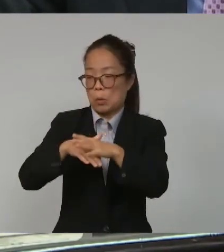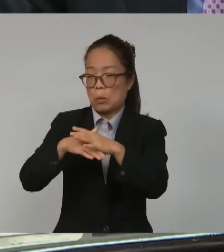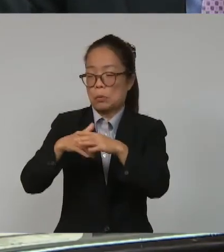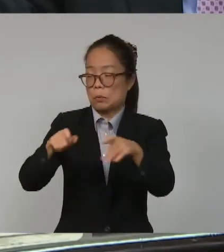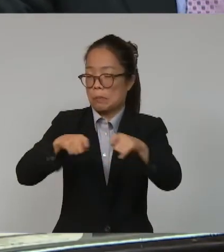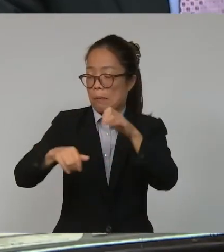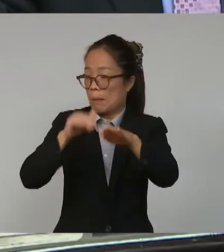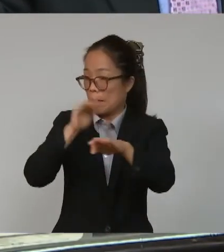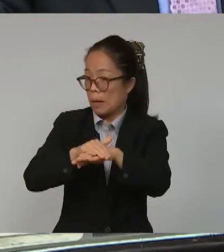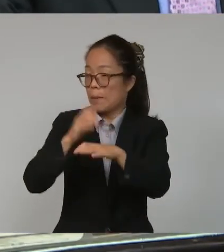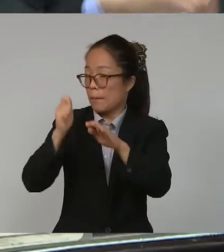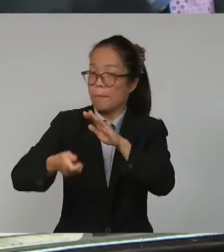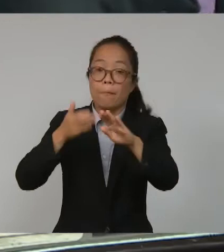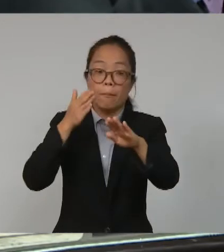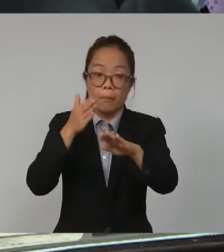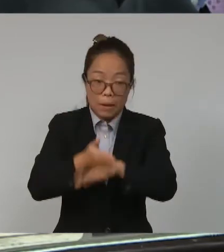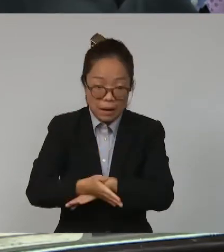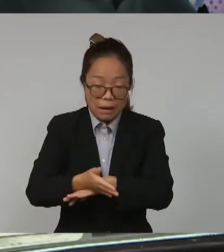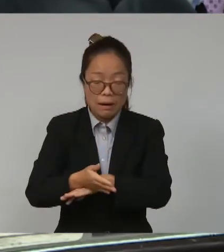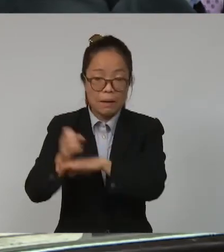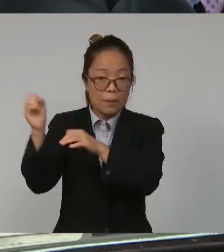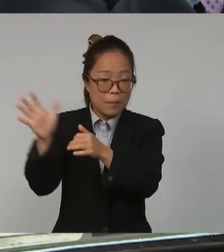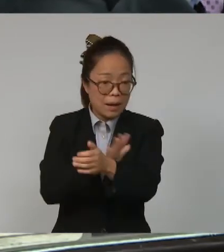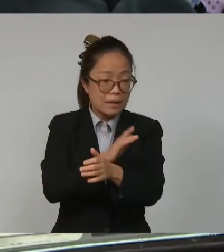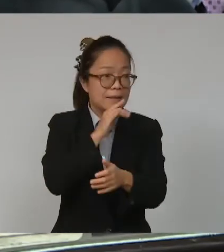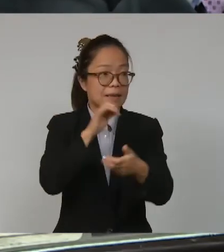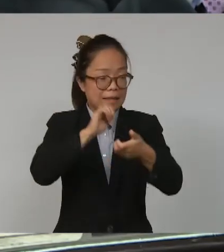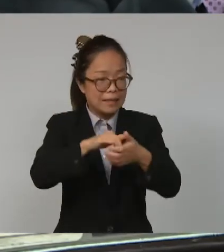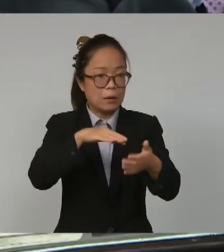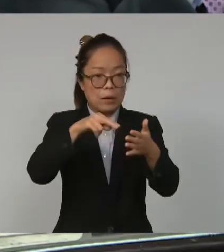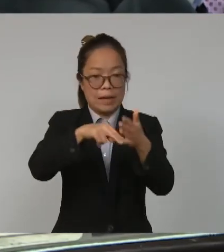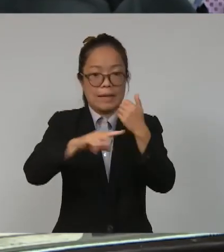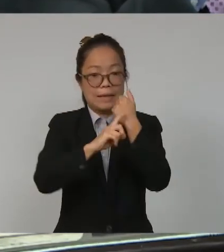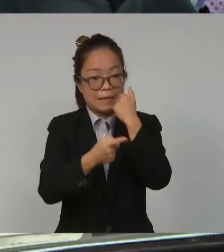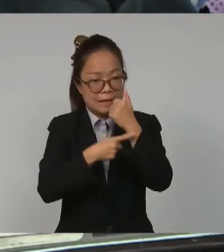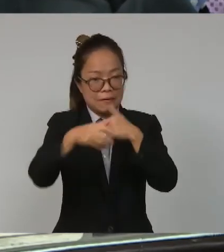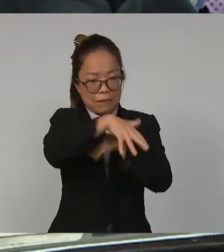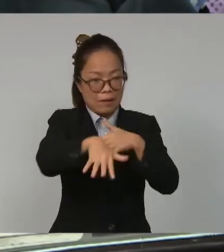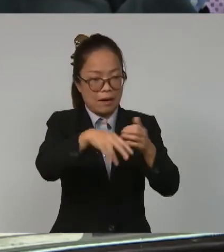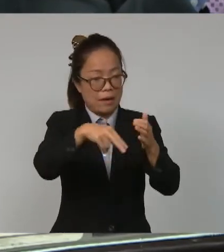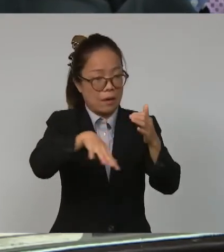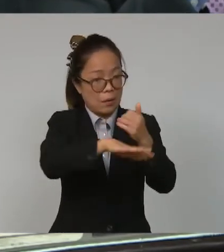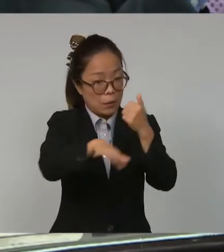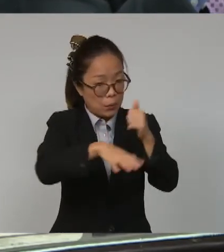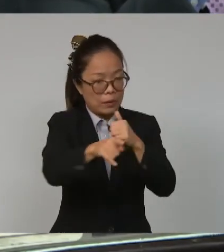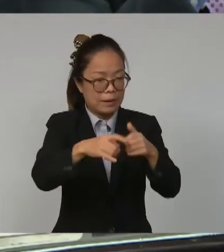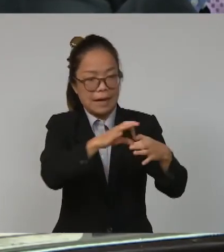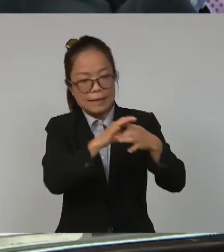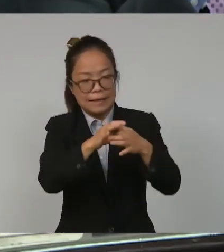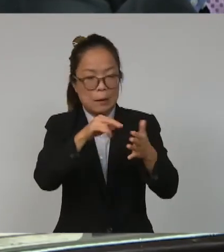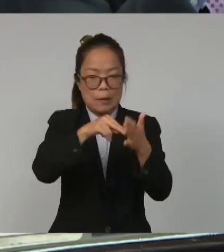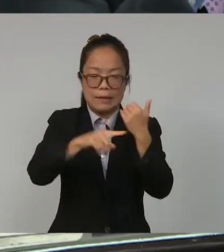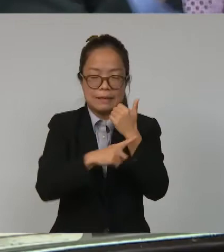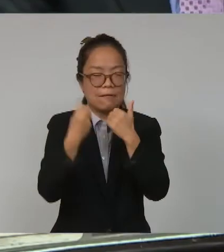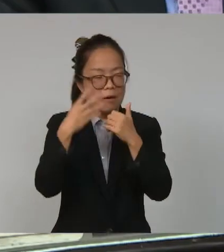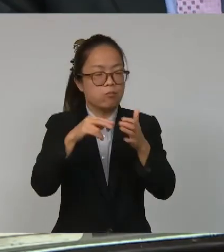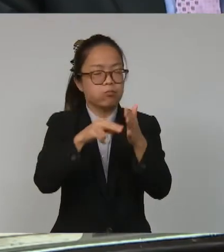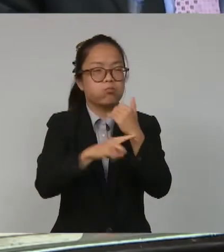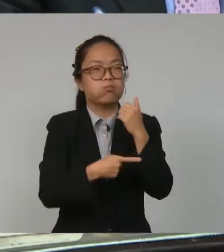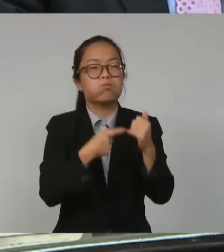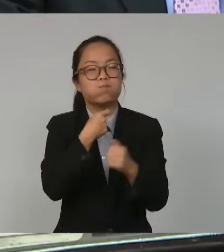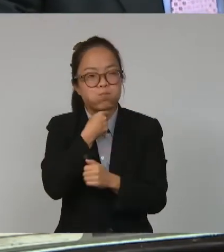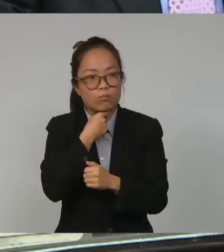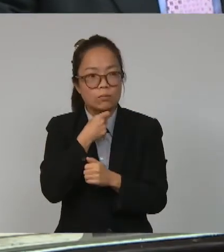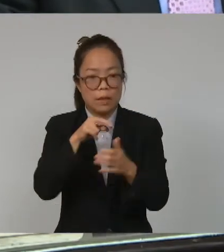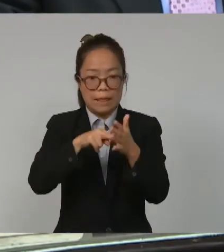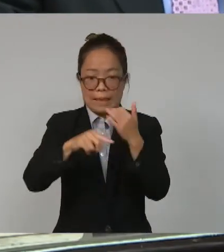过，然后这一个效果它一定会造成立法机构它要去做相关的立法，那立法过程